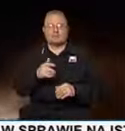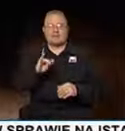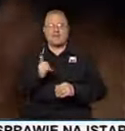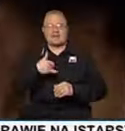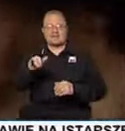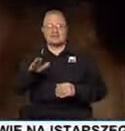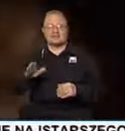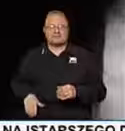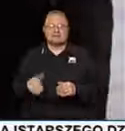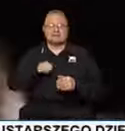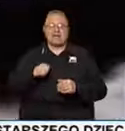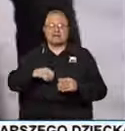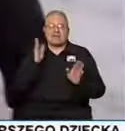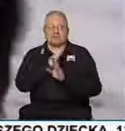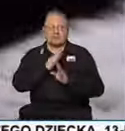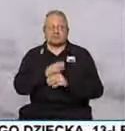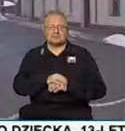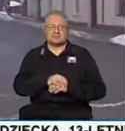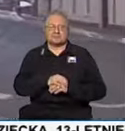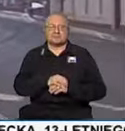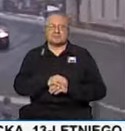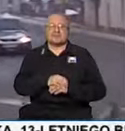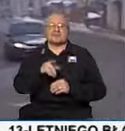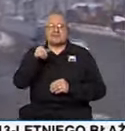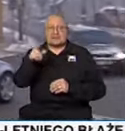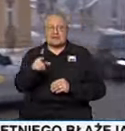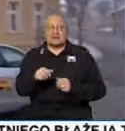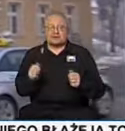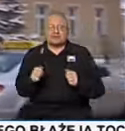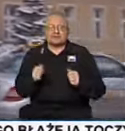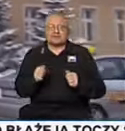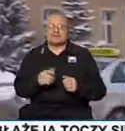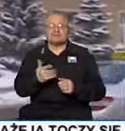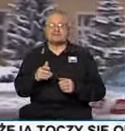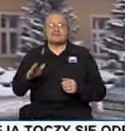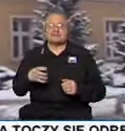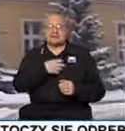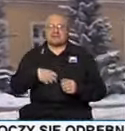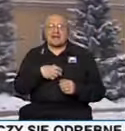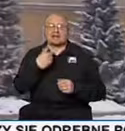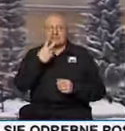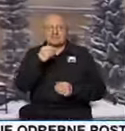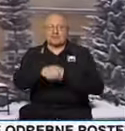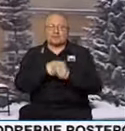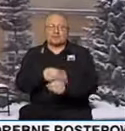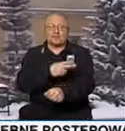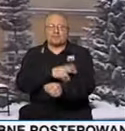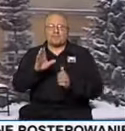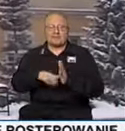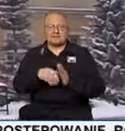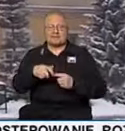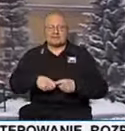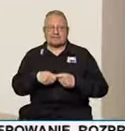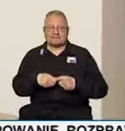jak inne czworonogi, czekać na dworze, mimo mrozu. Takiego właśnie trzęsącego się z zimna zwierzaka zobaczyli pracownicy Urzędu Miasta